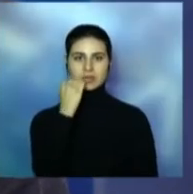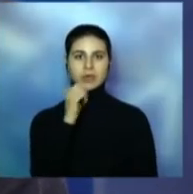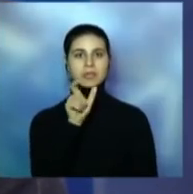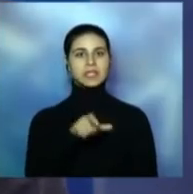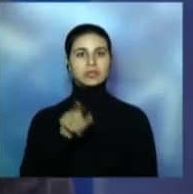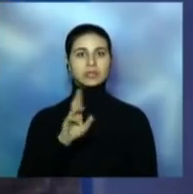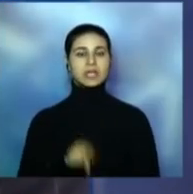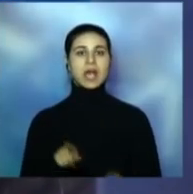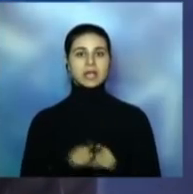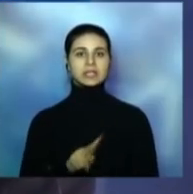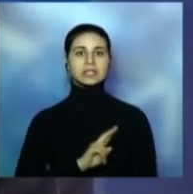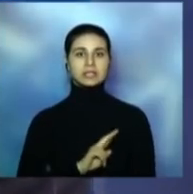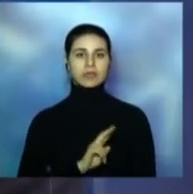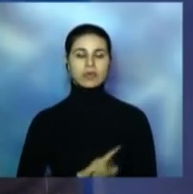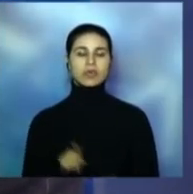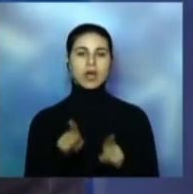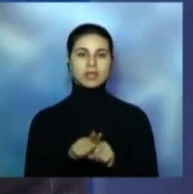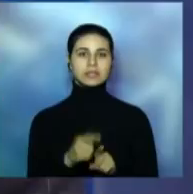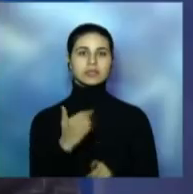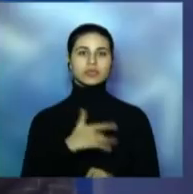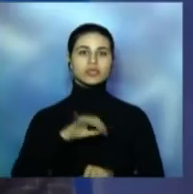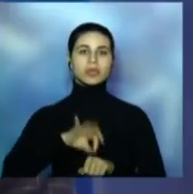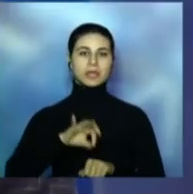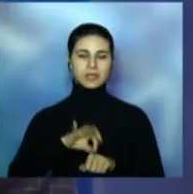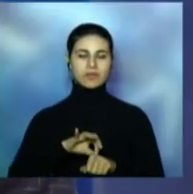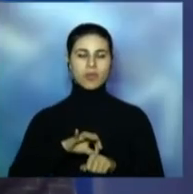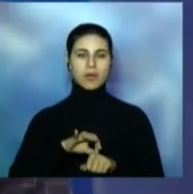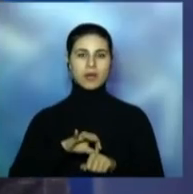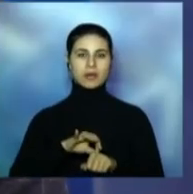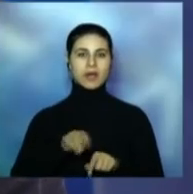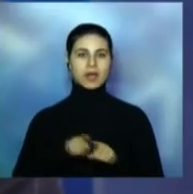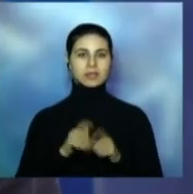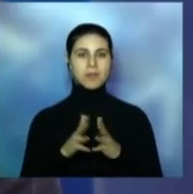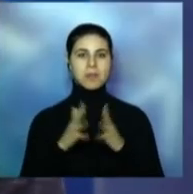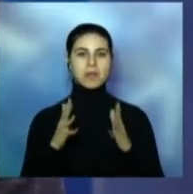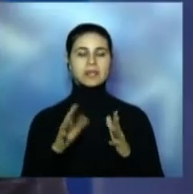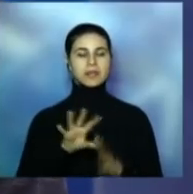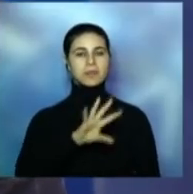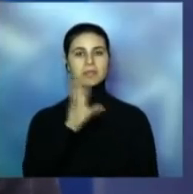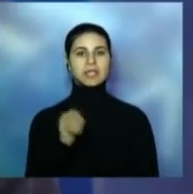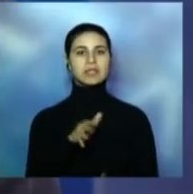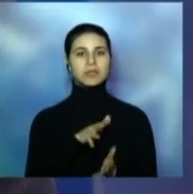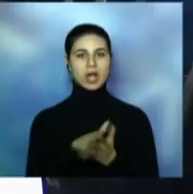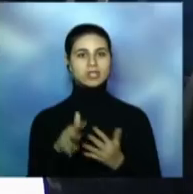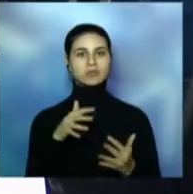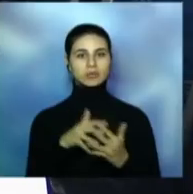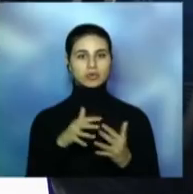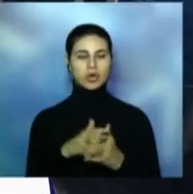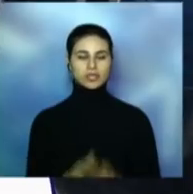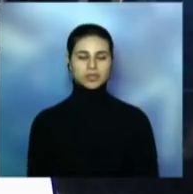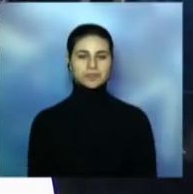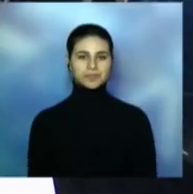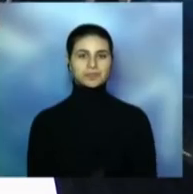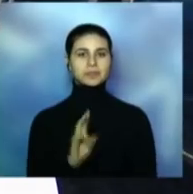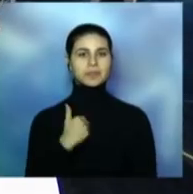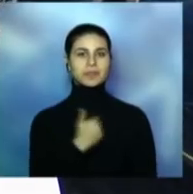საზოგადოებას, რომ მათი ასეთი სიყვარული, ასეთი გულშემატკივრობა მაქსიმალურად მთლიანად ხარჯავს ბრძოლაში.